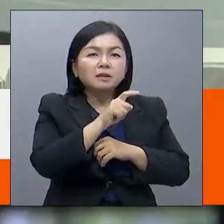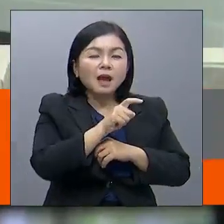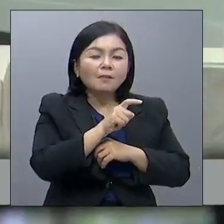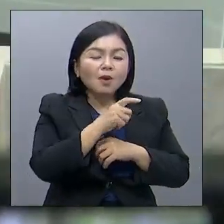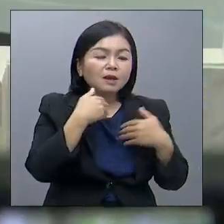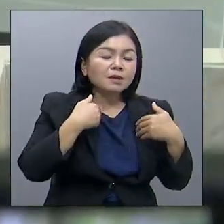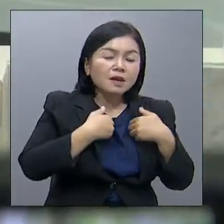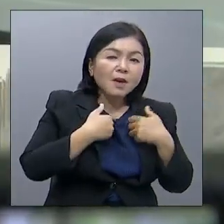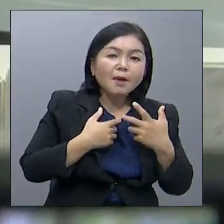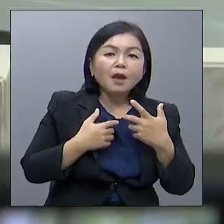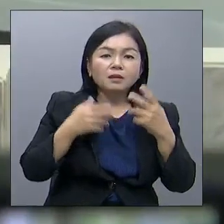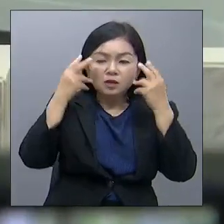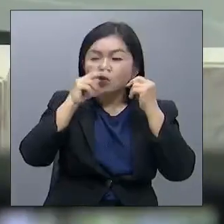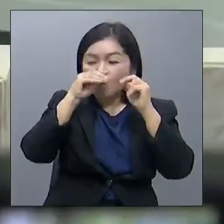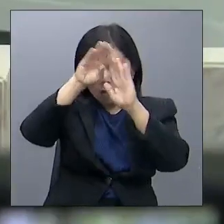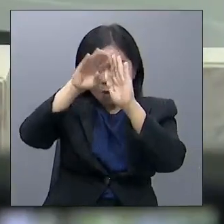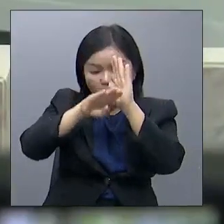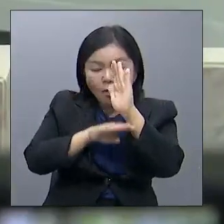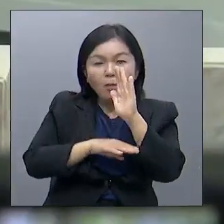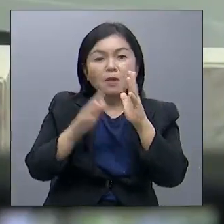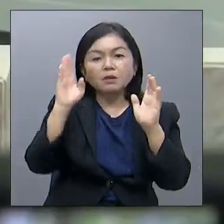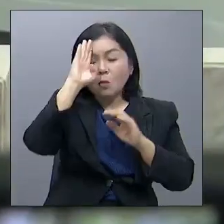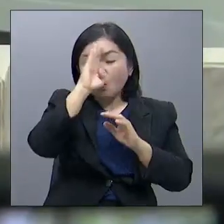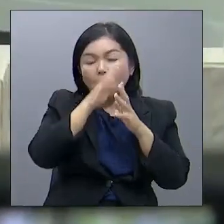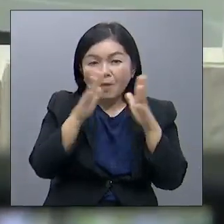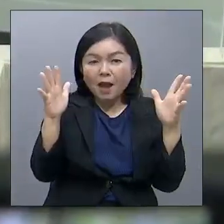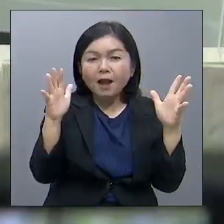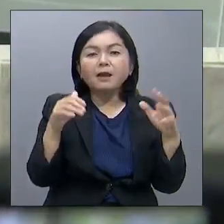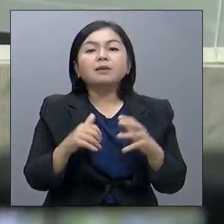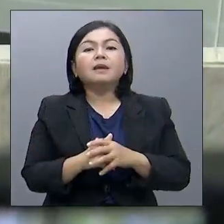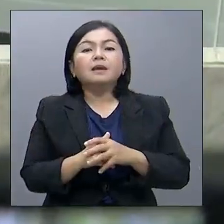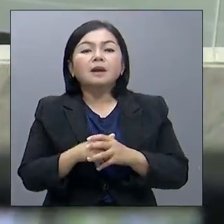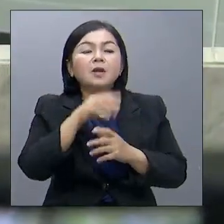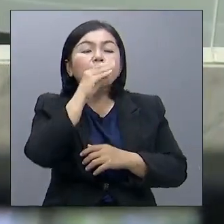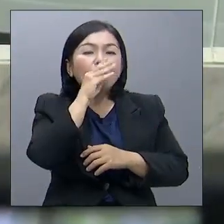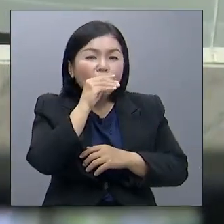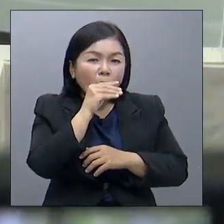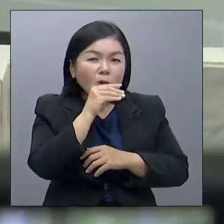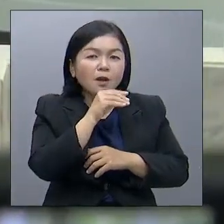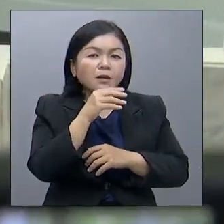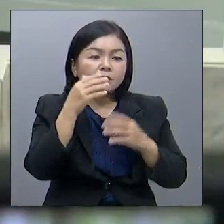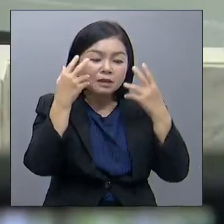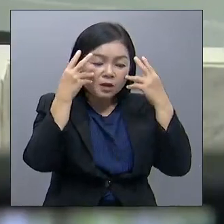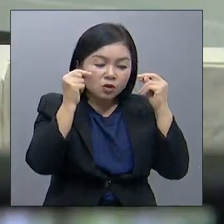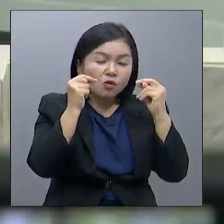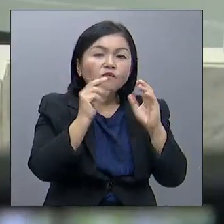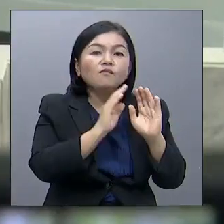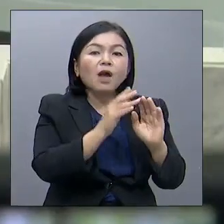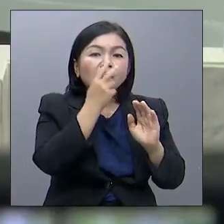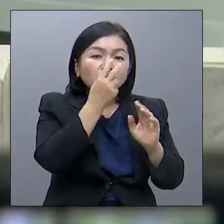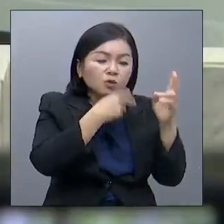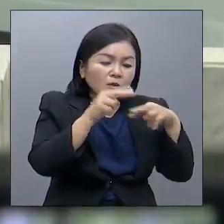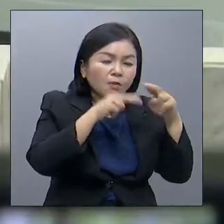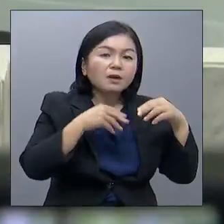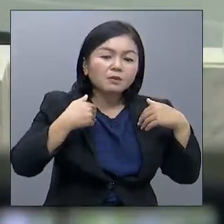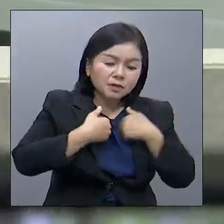ดีก็ตอบลิสต์งานมาก่อนเลยว่าต้องทำอะไรบ้างคือเยอะมากอะไรเงี้ยคะก็เลยแซวว่าเอ่อท่านนายกฝากดูทีมงานด้วยเดี๋ยวสลบกันไปหมด